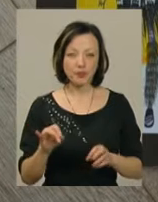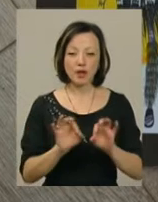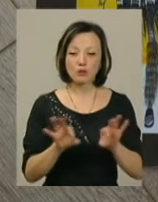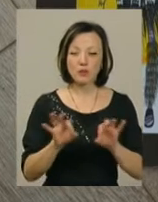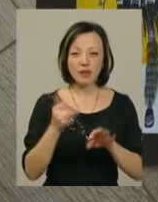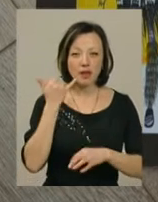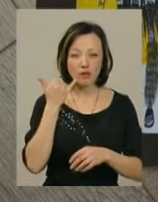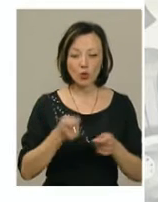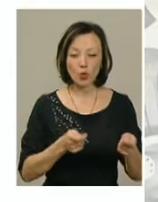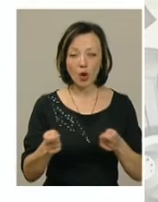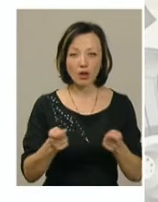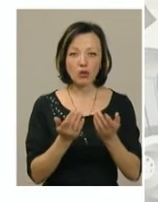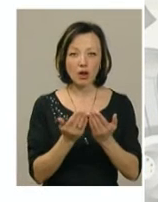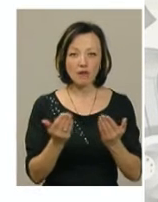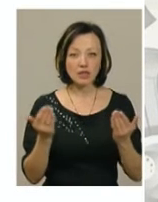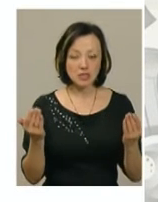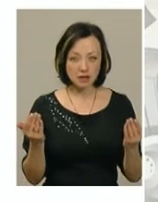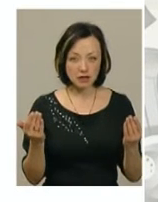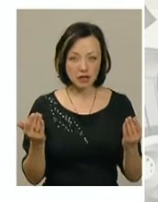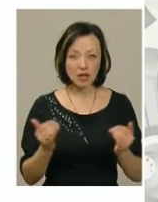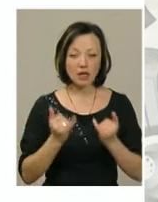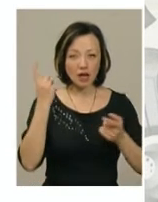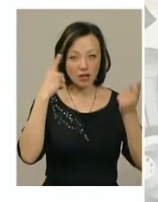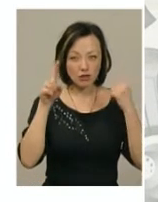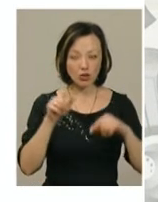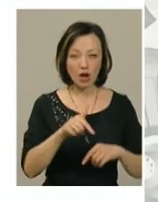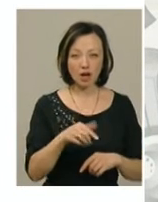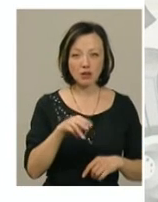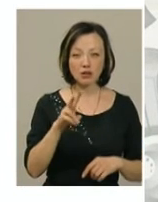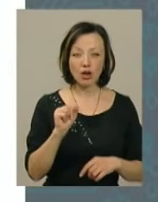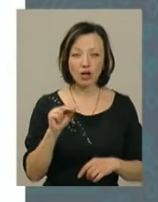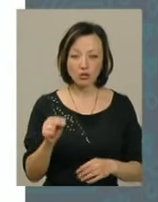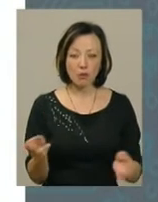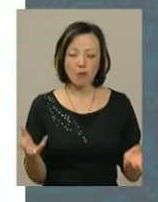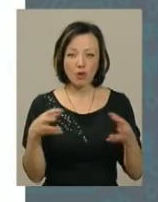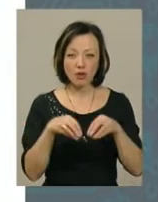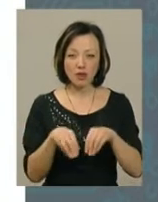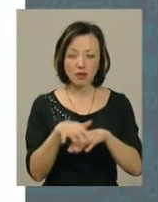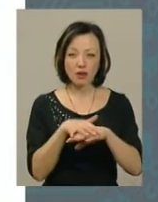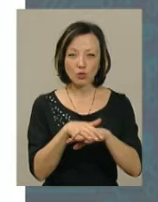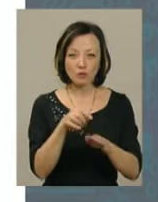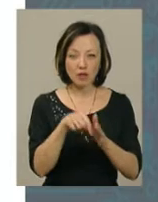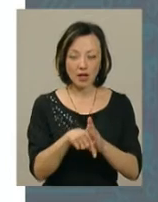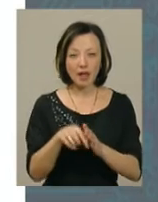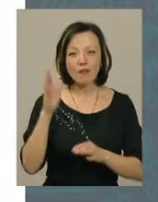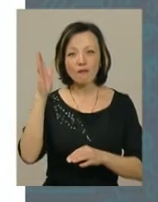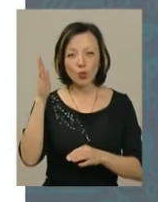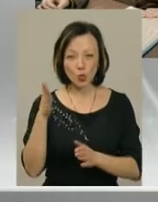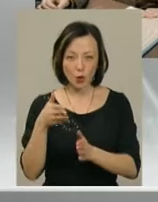розповіла телефоном кураторка виставки Марія Юзлова, для творчості Ганни Ткач притаманне поєднання етнічних мотивів і